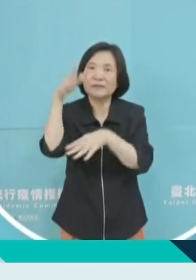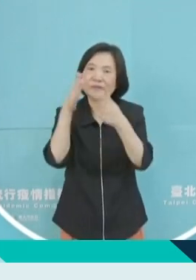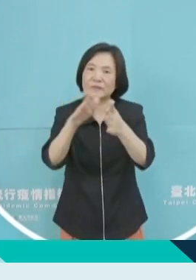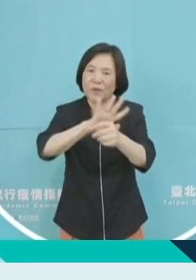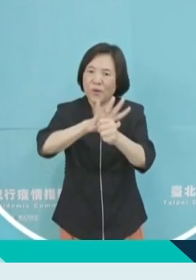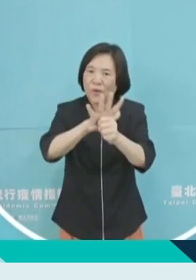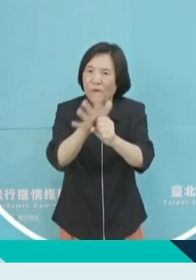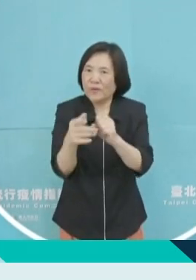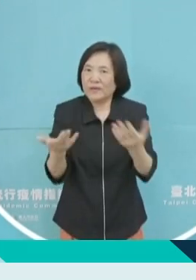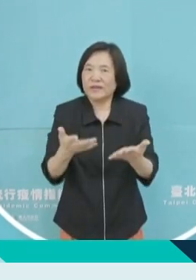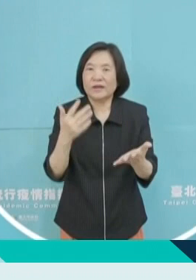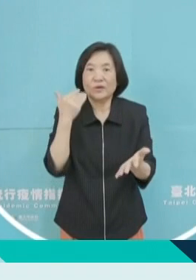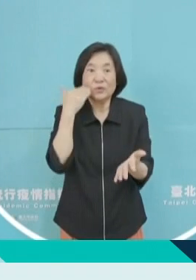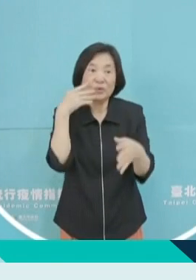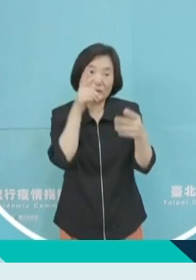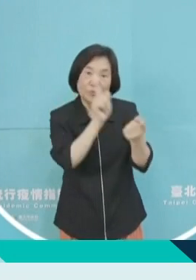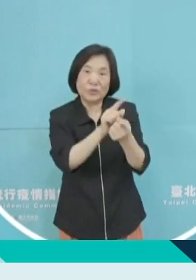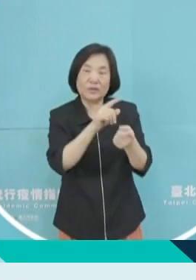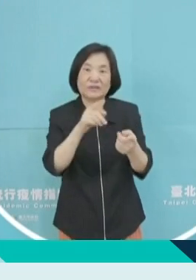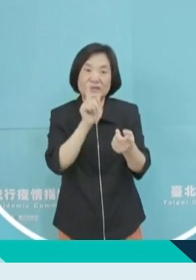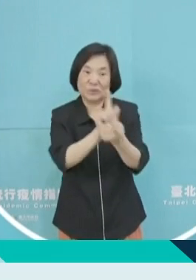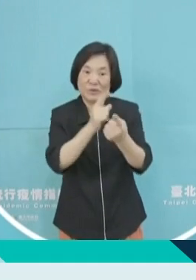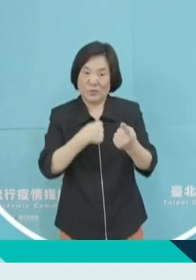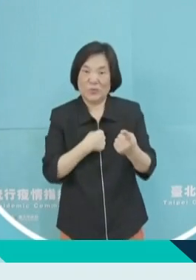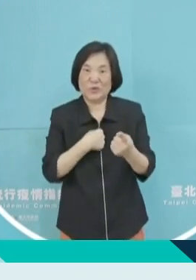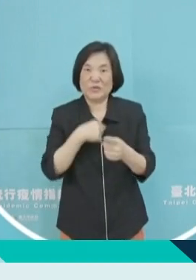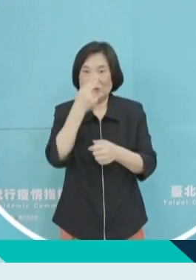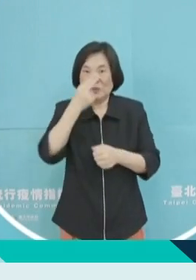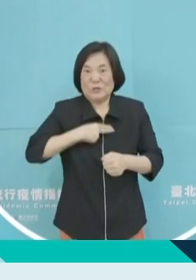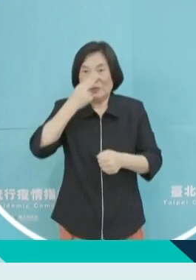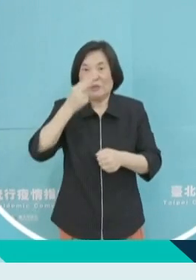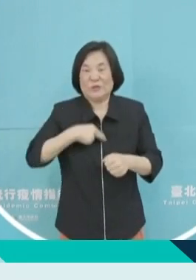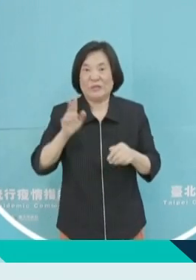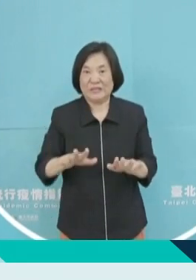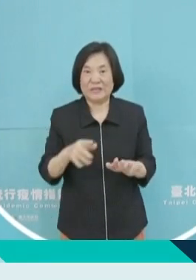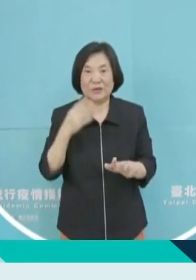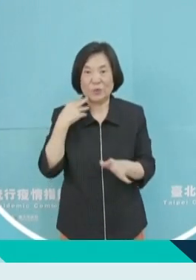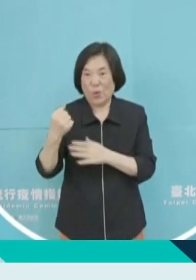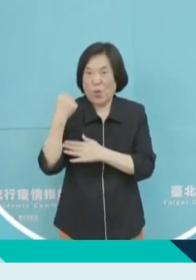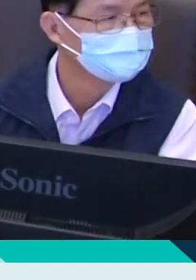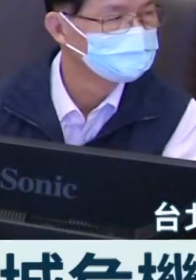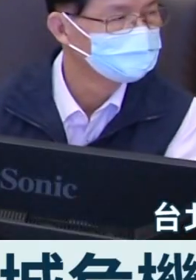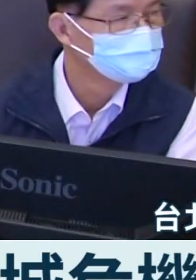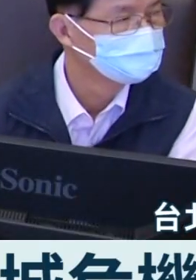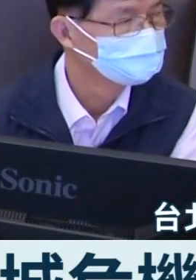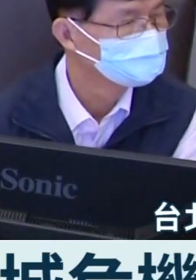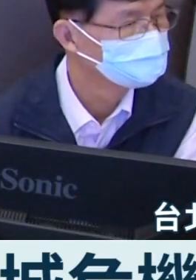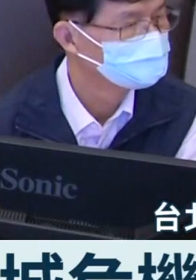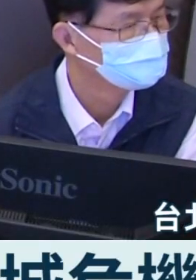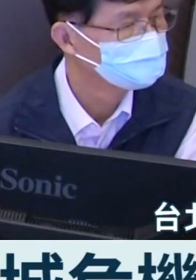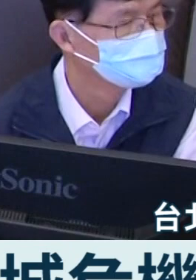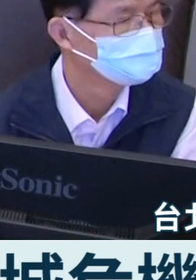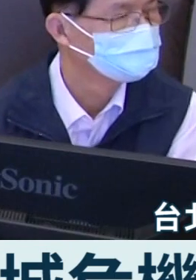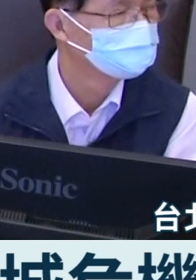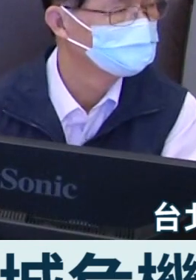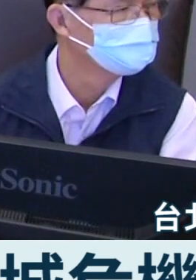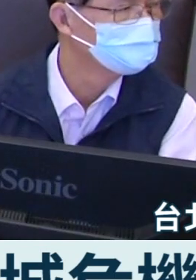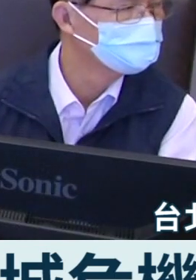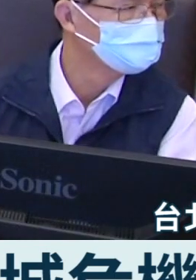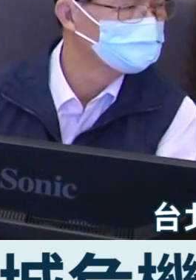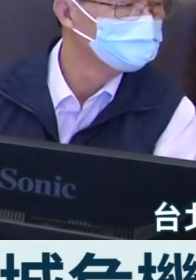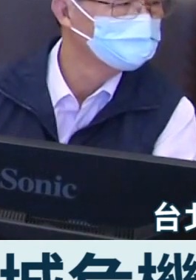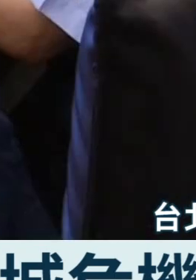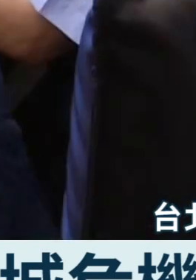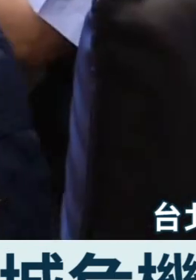炎哦，如果能够像对付柯文哲这么用心的话，今天就局面不会搞成这个样子。 周日上午，台北市针对四级警戒